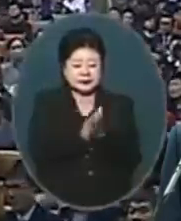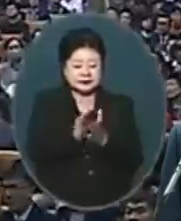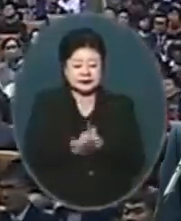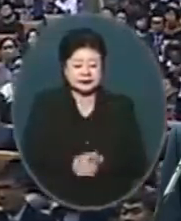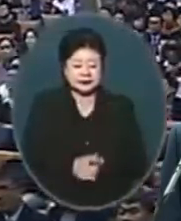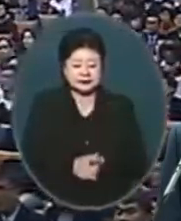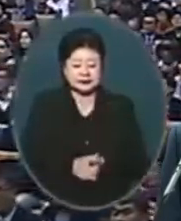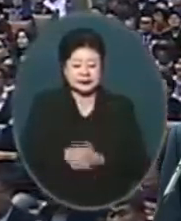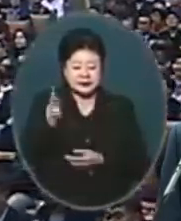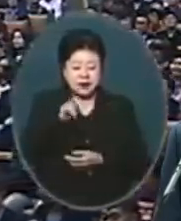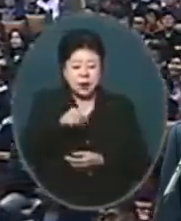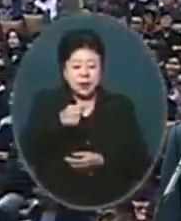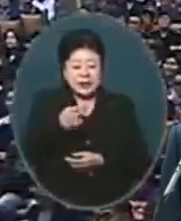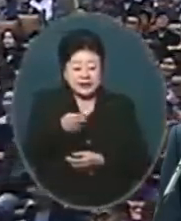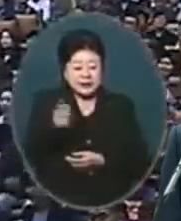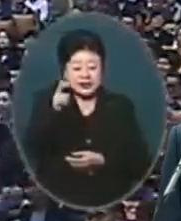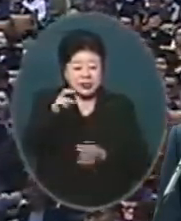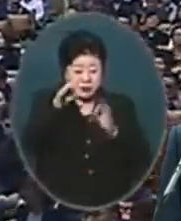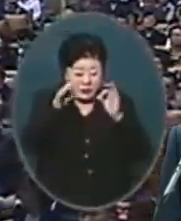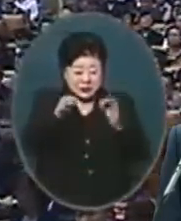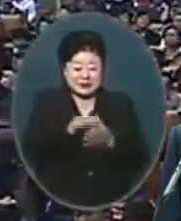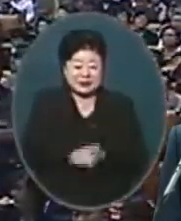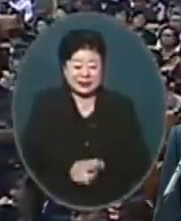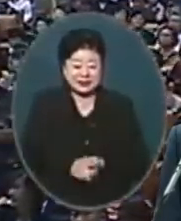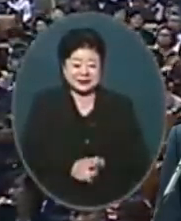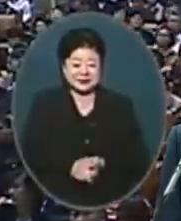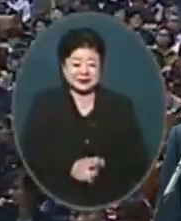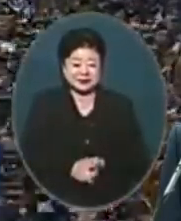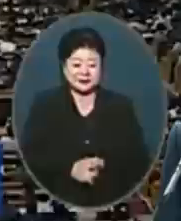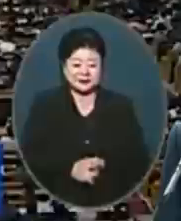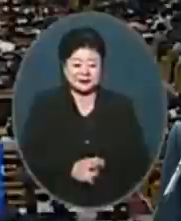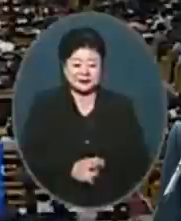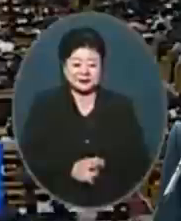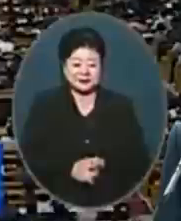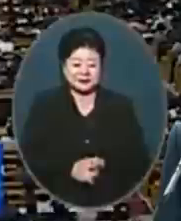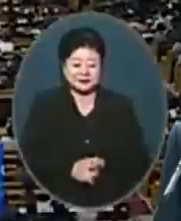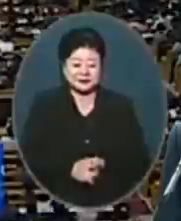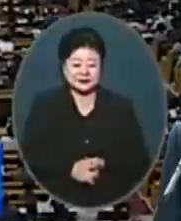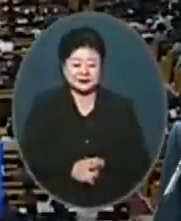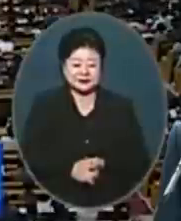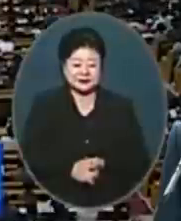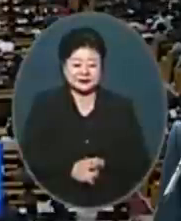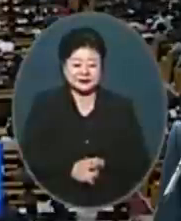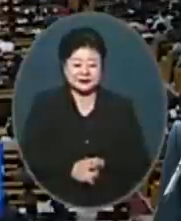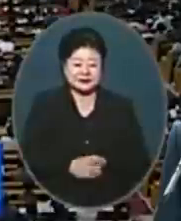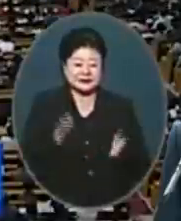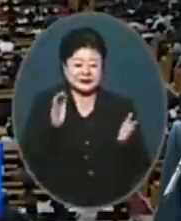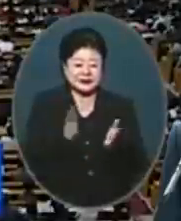우리 찬송가 260장 다 같이 부르십시다.